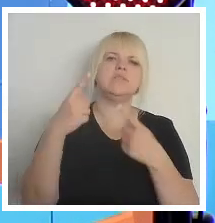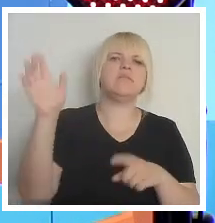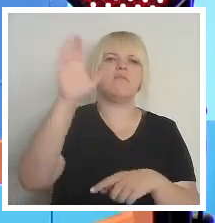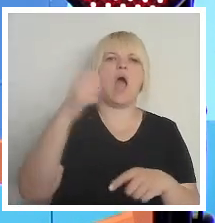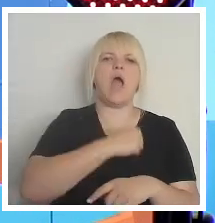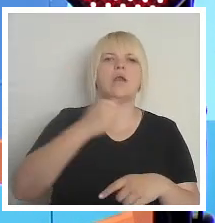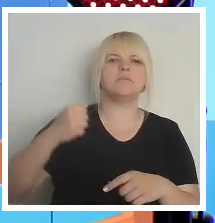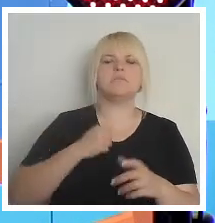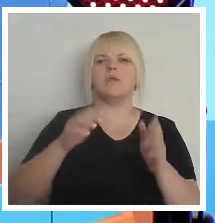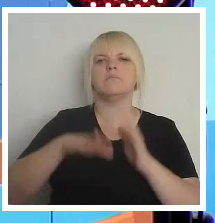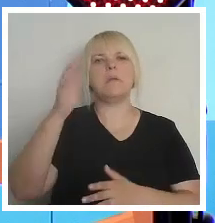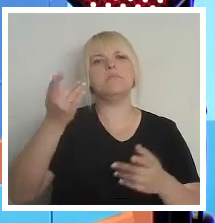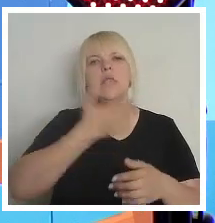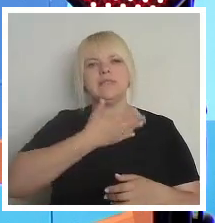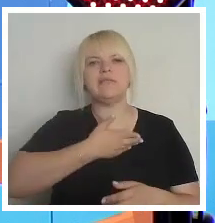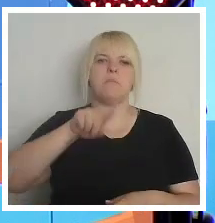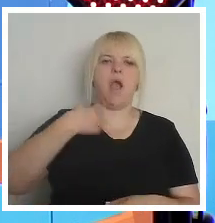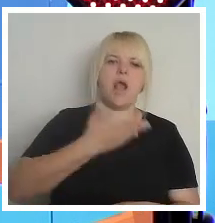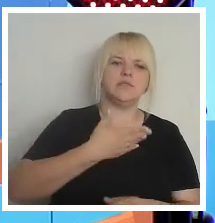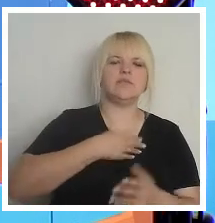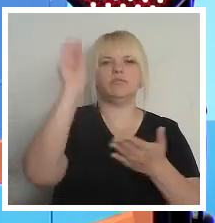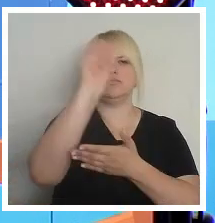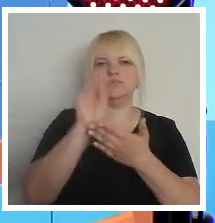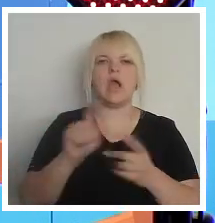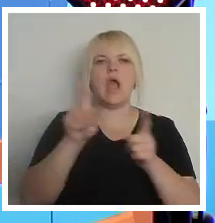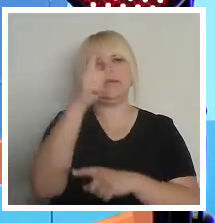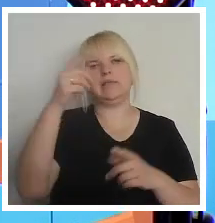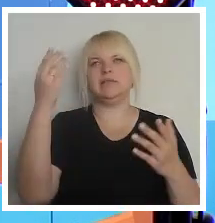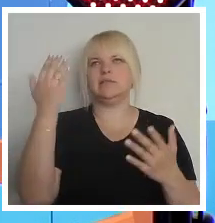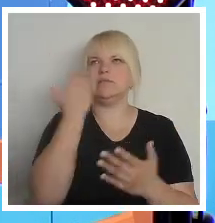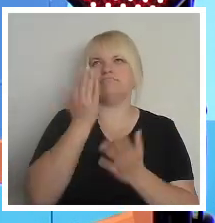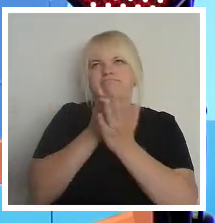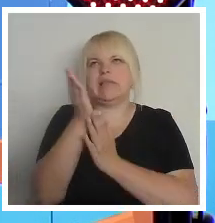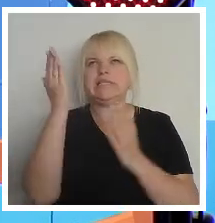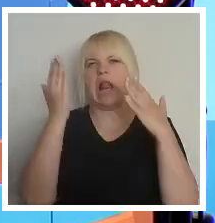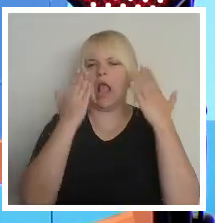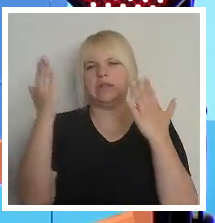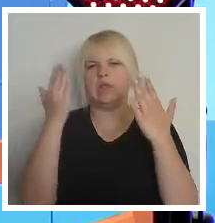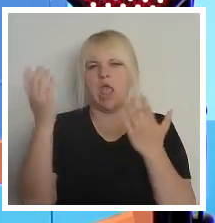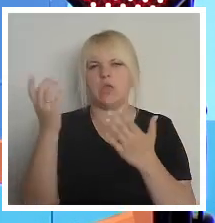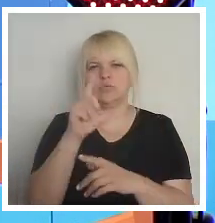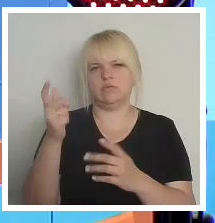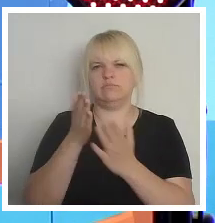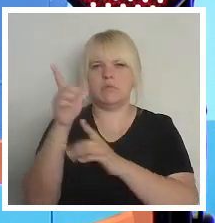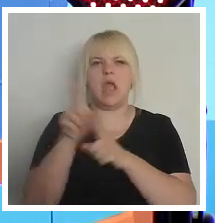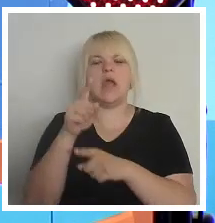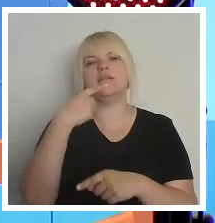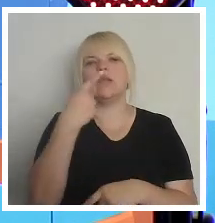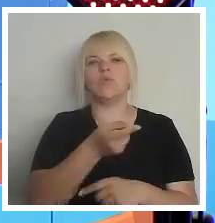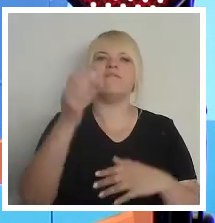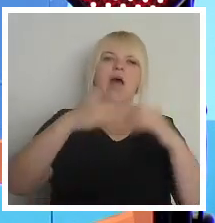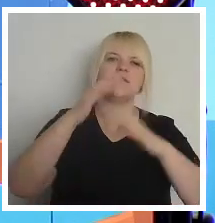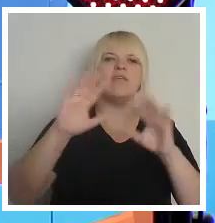viņi piedzīvoja un pārdzīvoja. Tā ir šī izklaidējošā, nu, kā Toms līdzīgi minēja, es teiktu, ka tāda ļoti kvalitatīva, vai